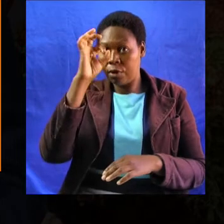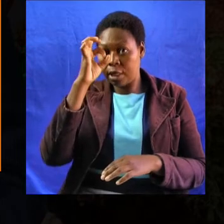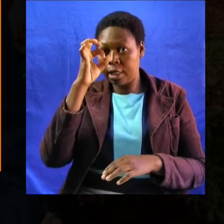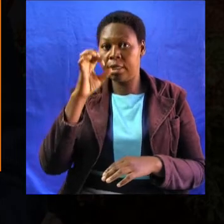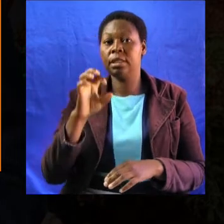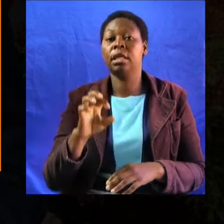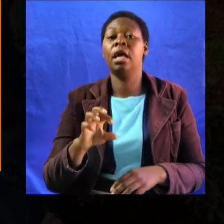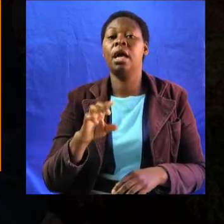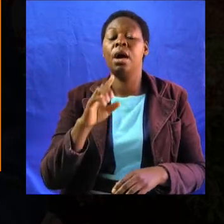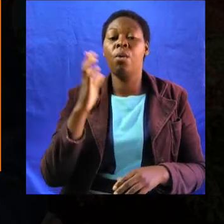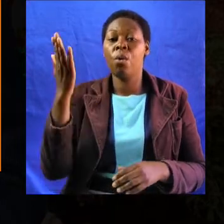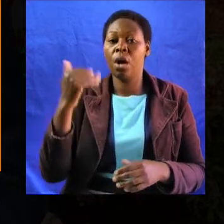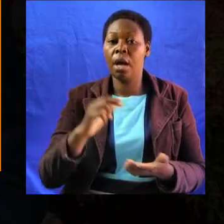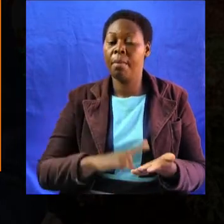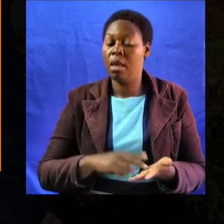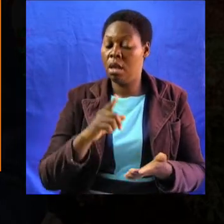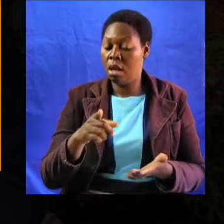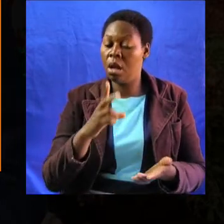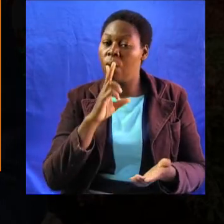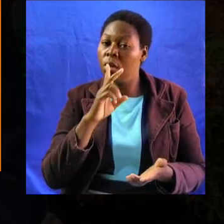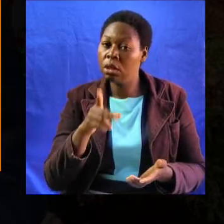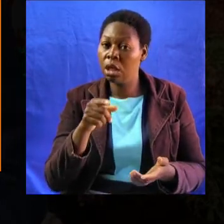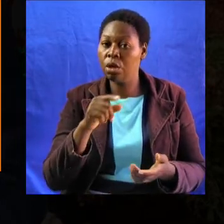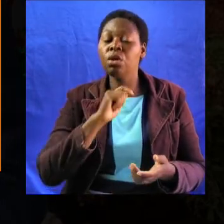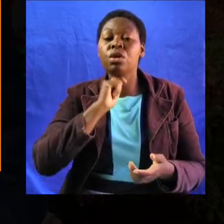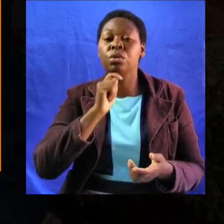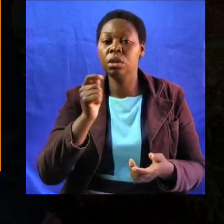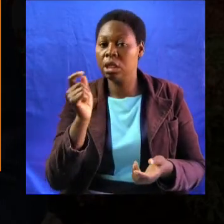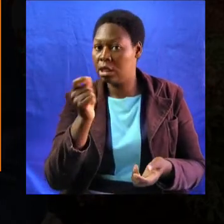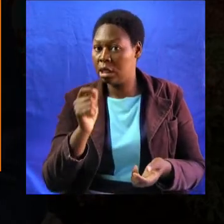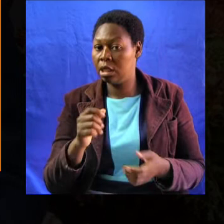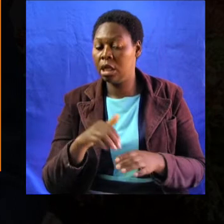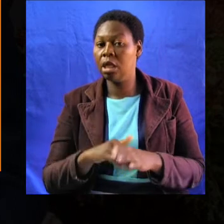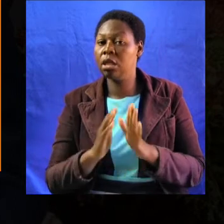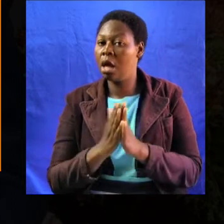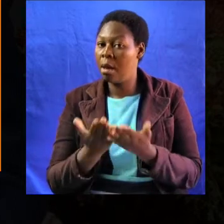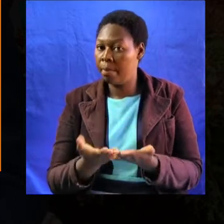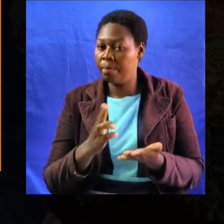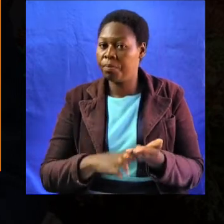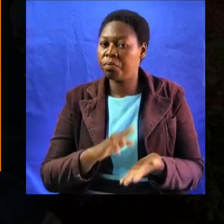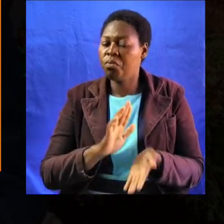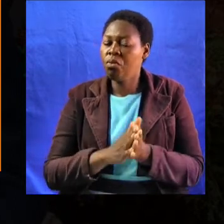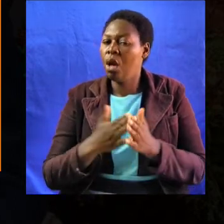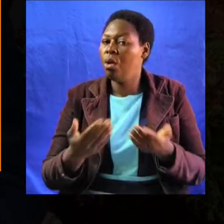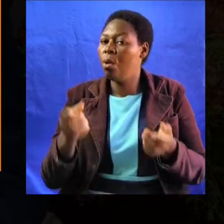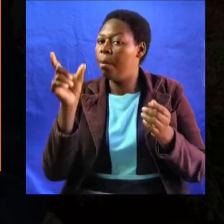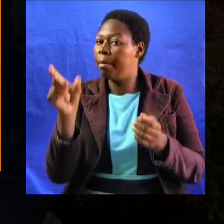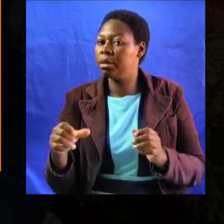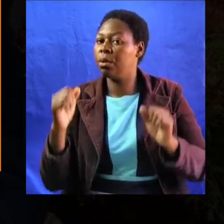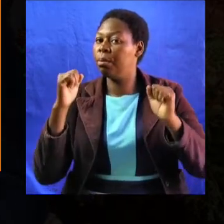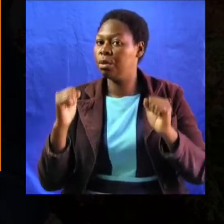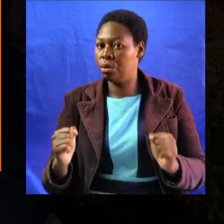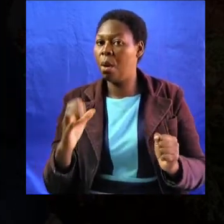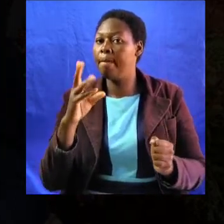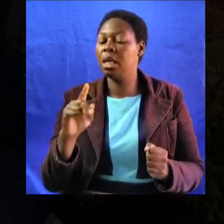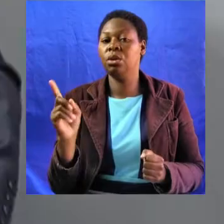murugwaro rwazvokwadi. Asi hakuna unozvisimbisa kundorwa navava pamwe chete neni asi